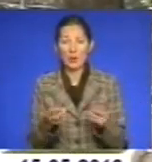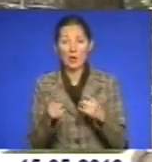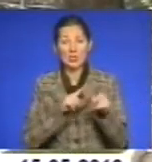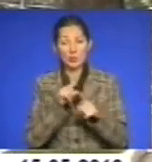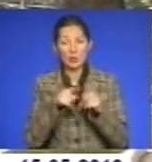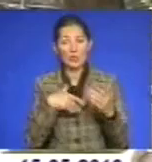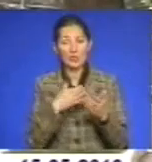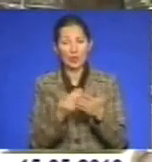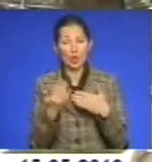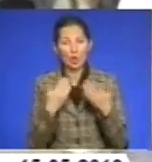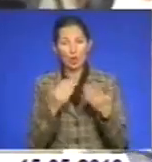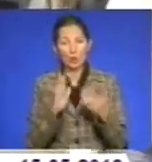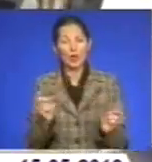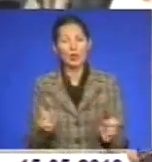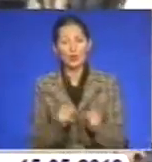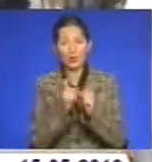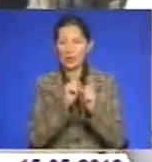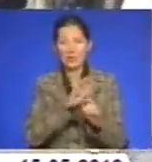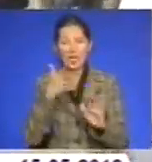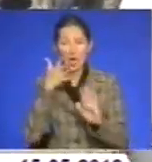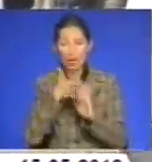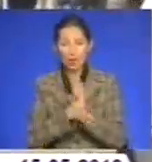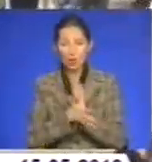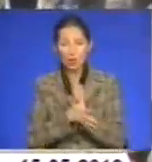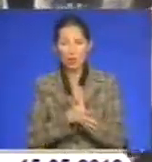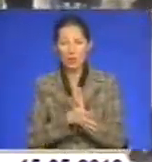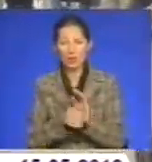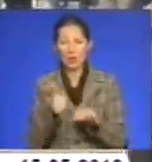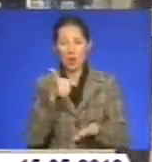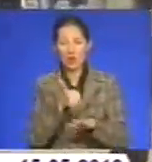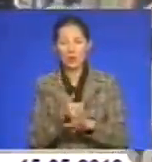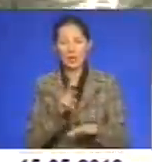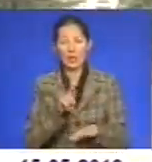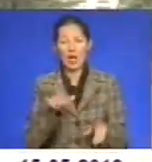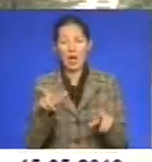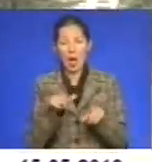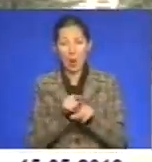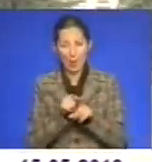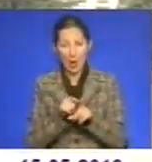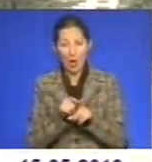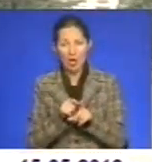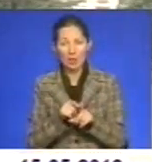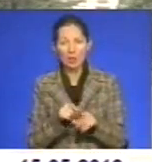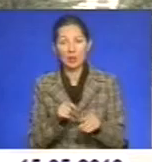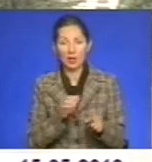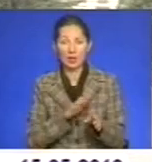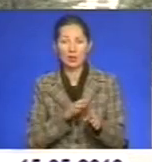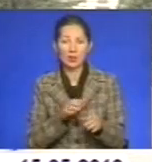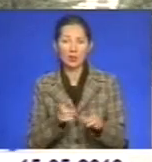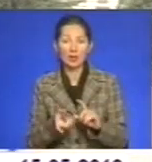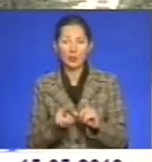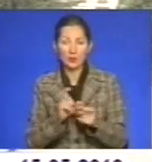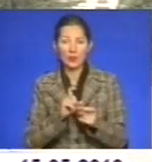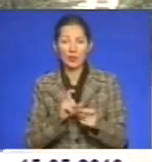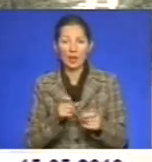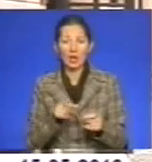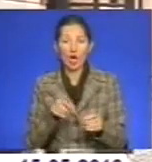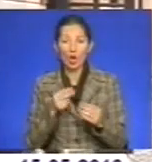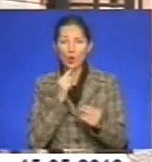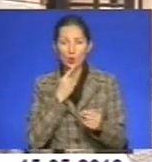стосунки. Бувають конфлікти та непорозуміння, але головне, як пара справляється з цими труднощами. Часто виникає